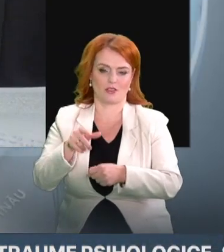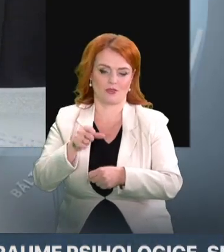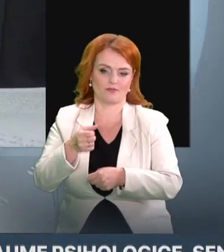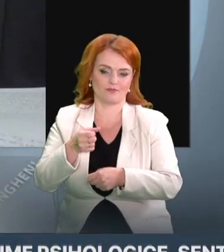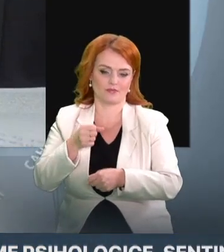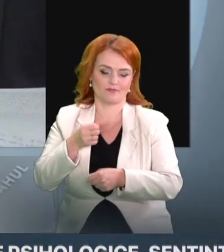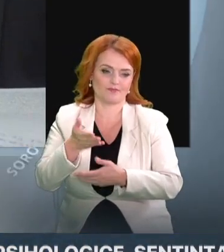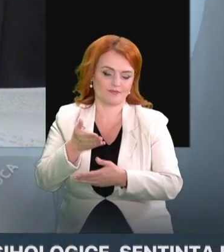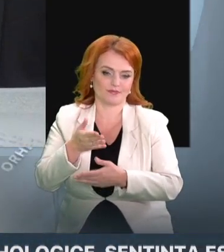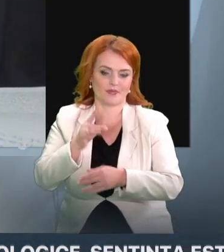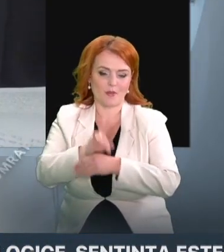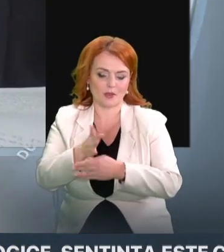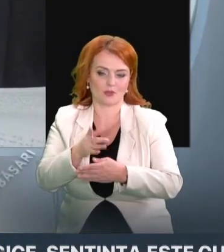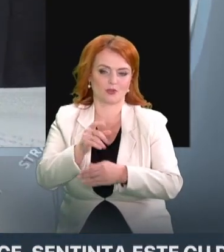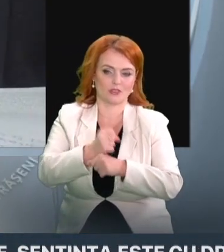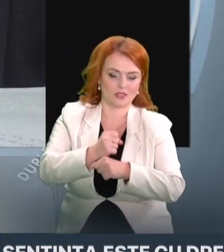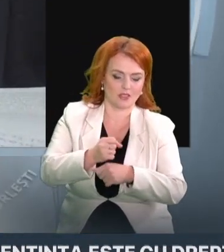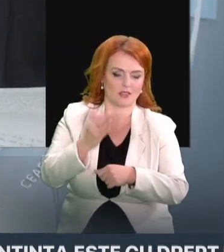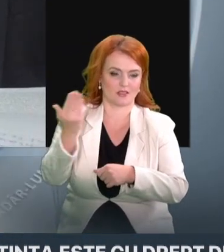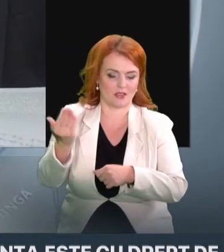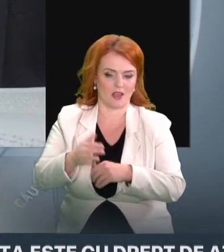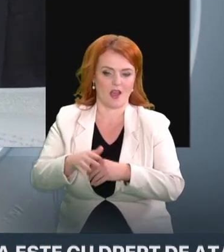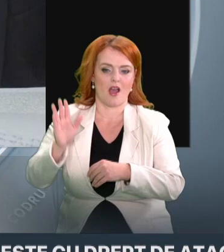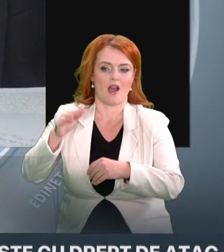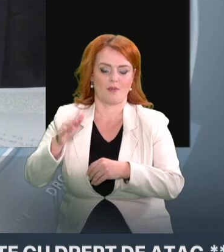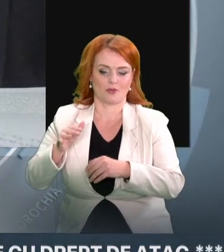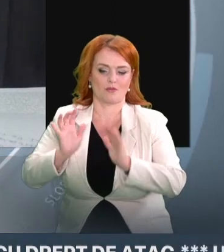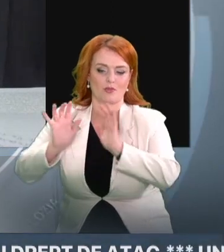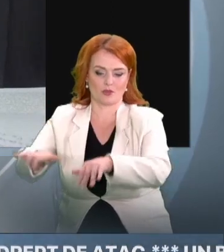Pentru că 4 km este de distanță destul de mărișoară,